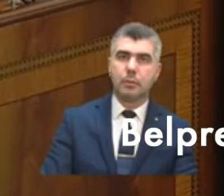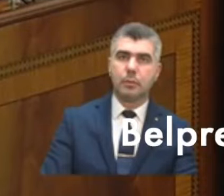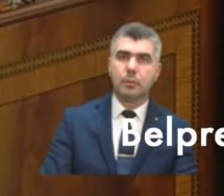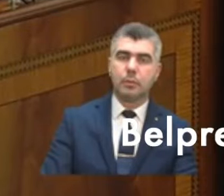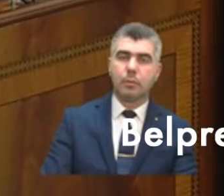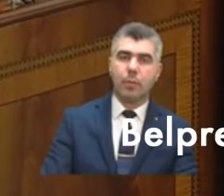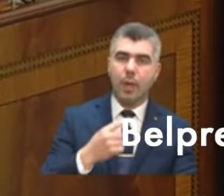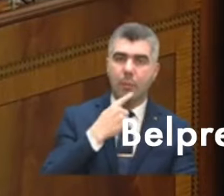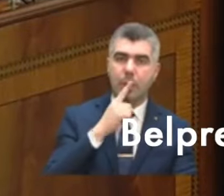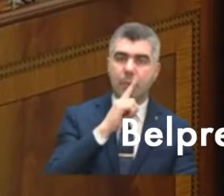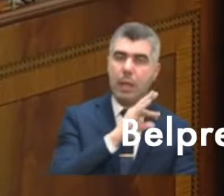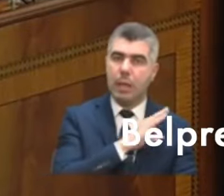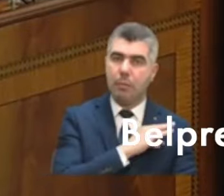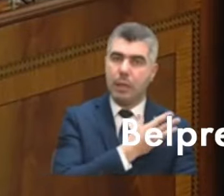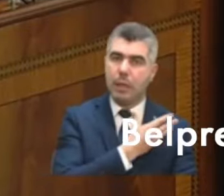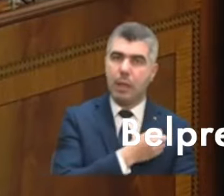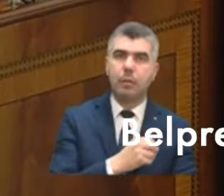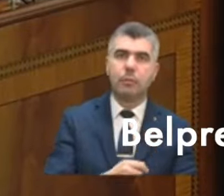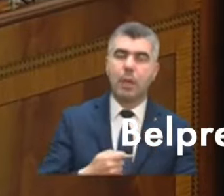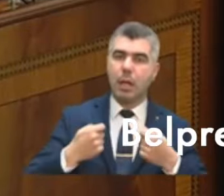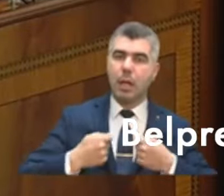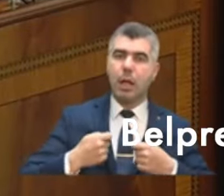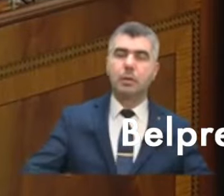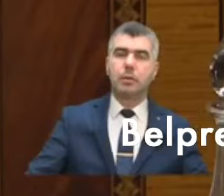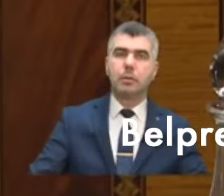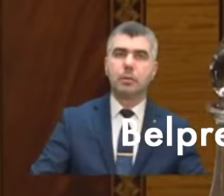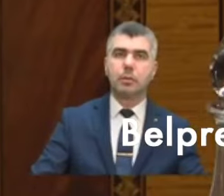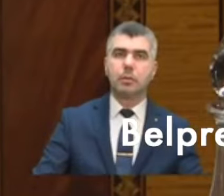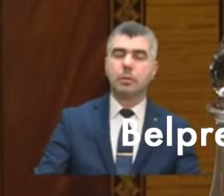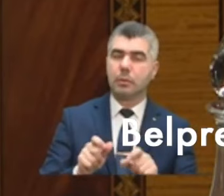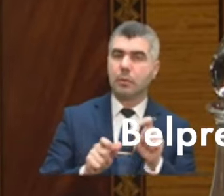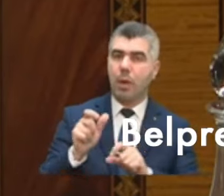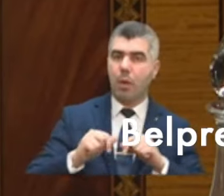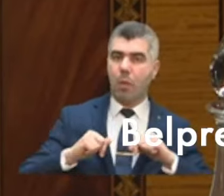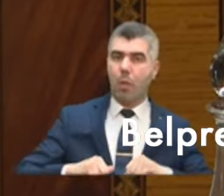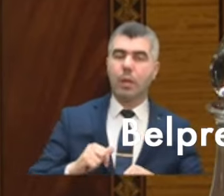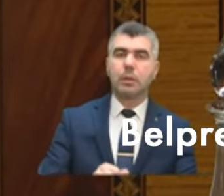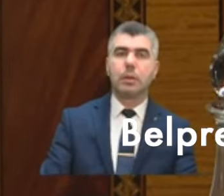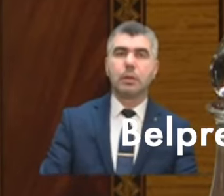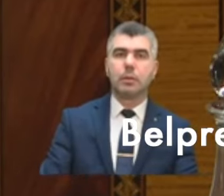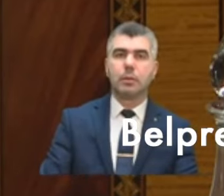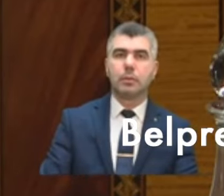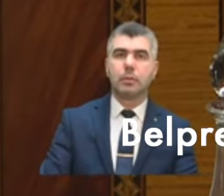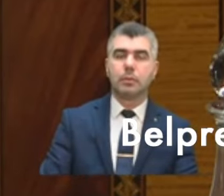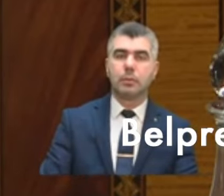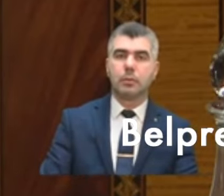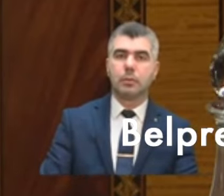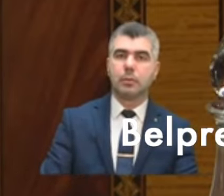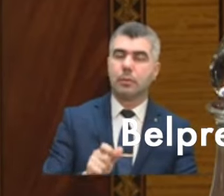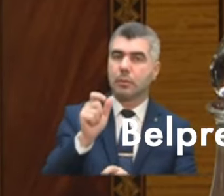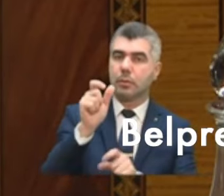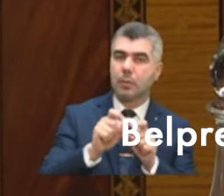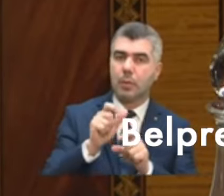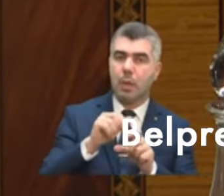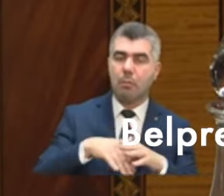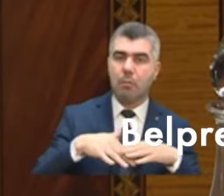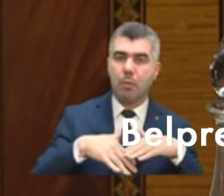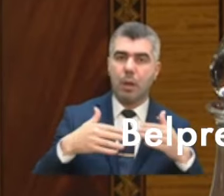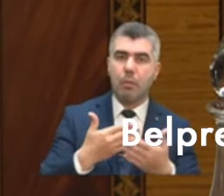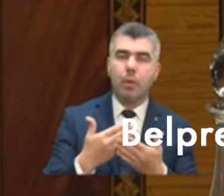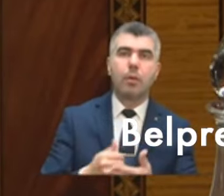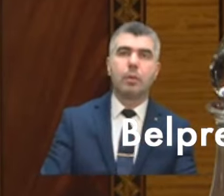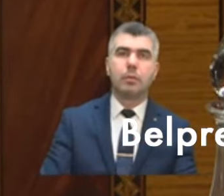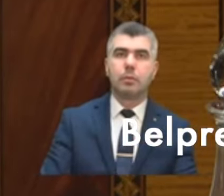بسم الله الرحمن الرحيم سيد الرئيس المحترم الساده الوزراء المحترمون سيدات والساده النواب